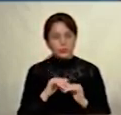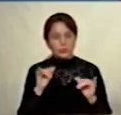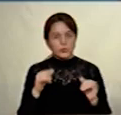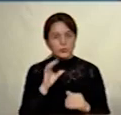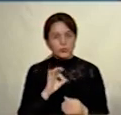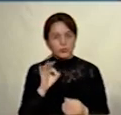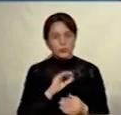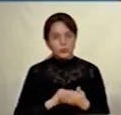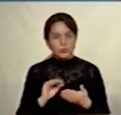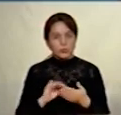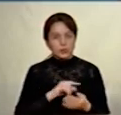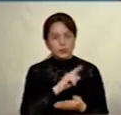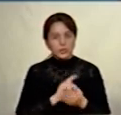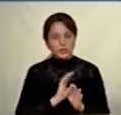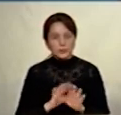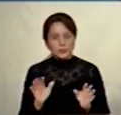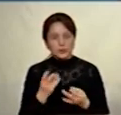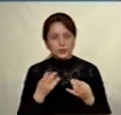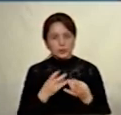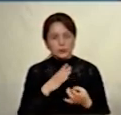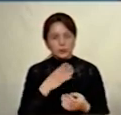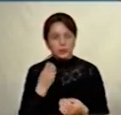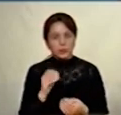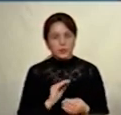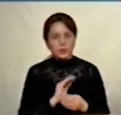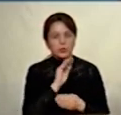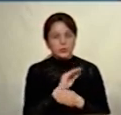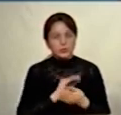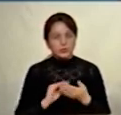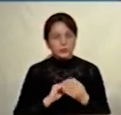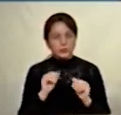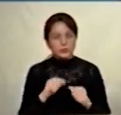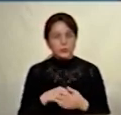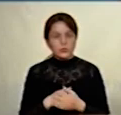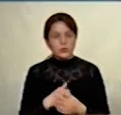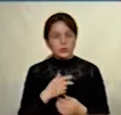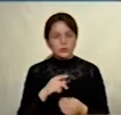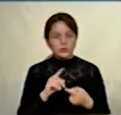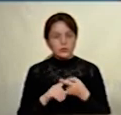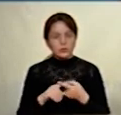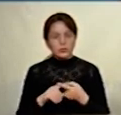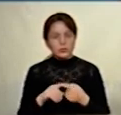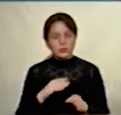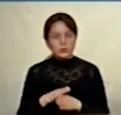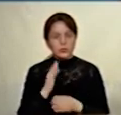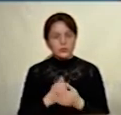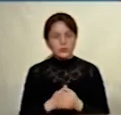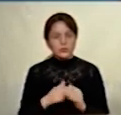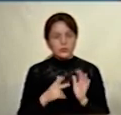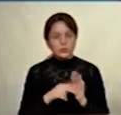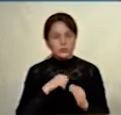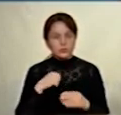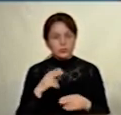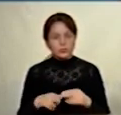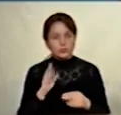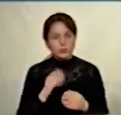0 yozmasak ham bo'ladi. Kerak bo'lsa yana yozishimiz mumkin. 8, endi bularni qo'shamiz. 8 ni o'zini yozib